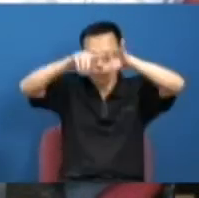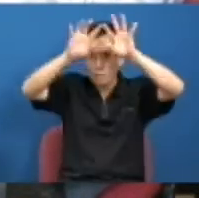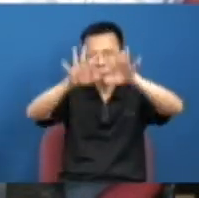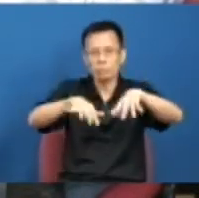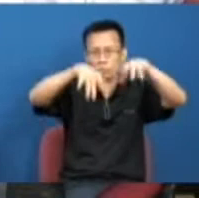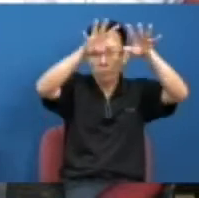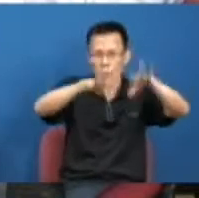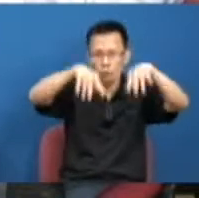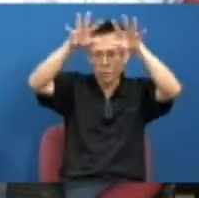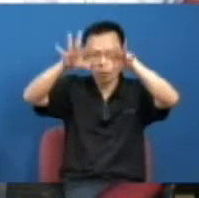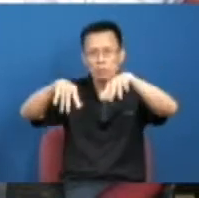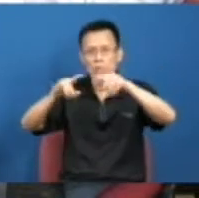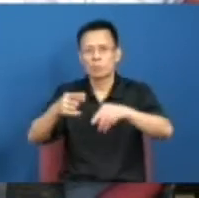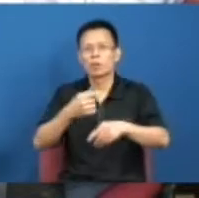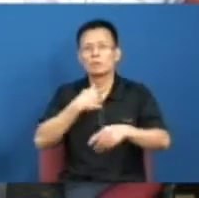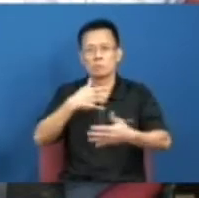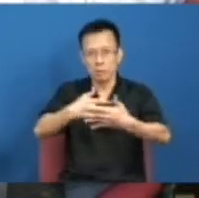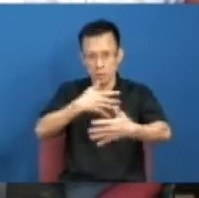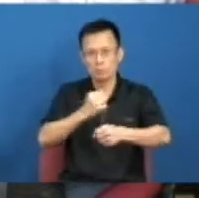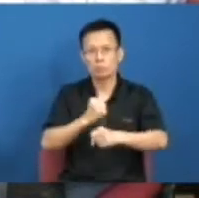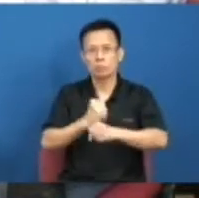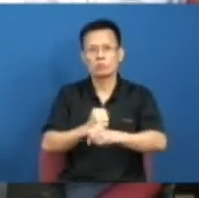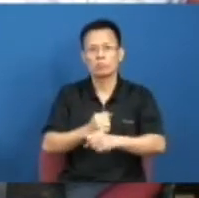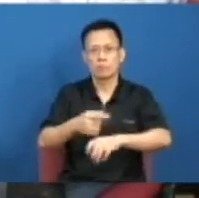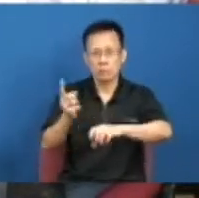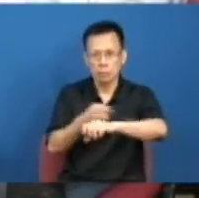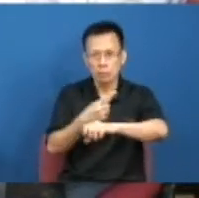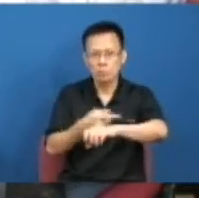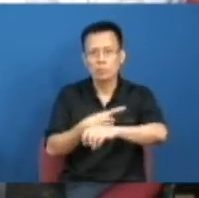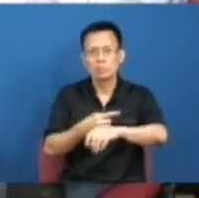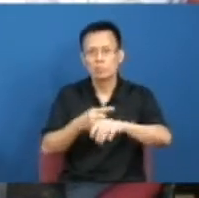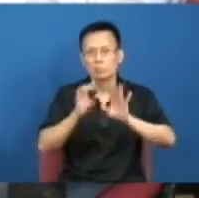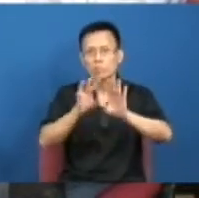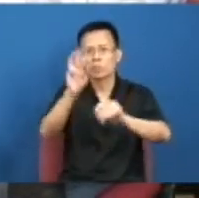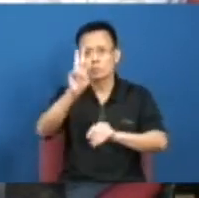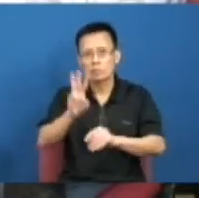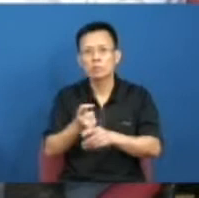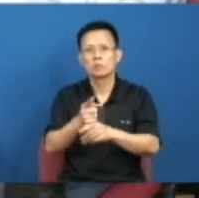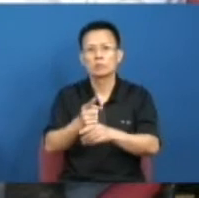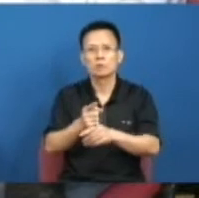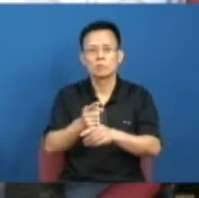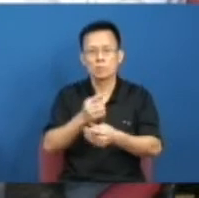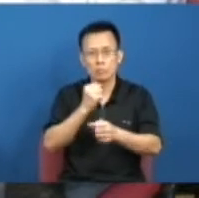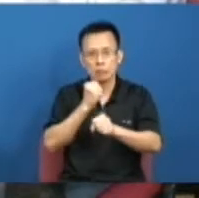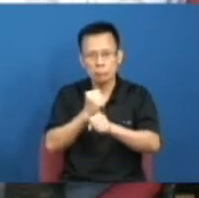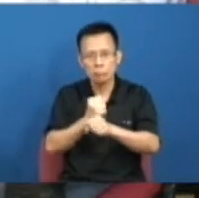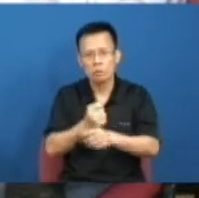候，你亦都係咪應該做定一啲即係臨時嘅防水嘅層面？咁變咗